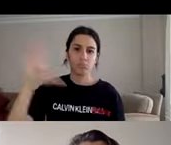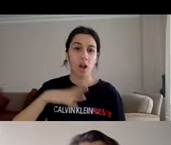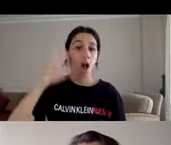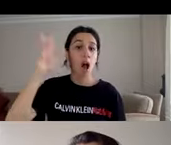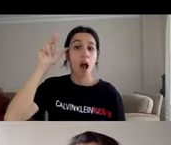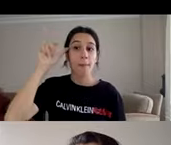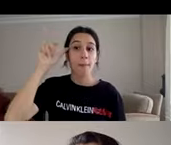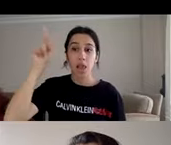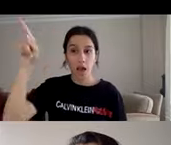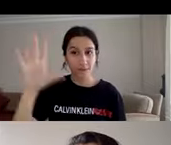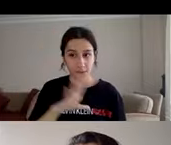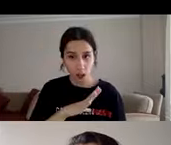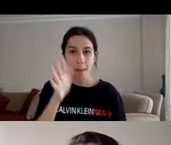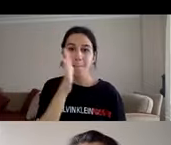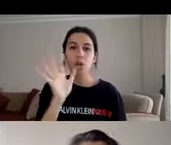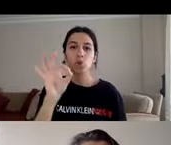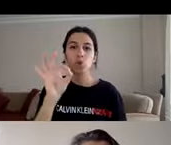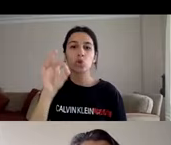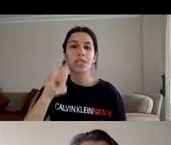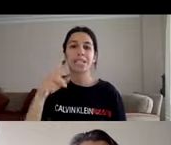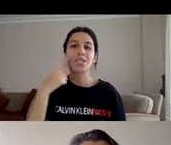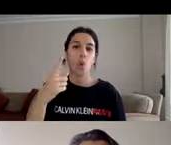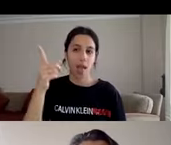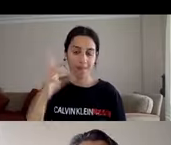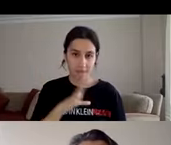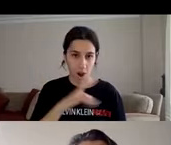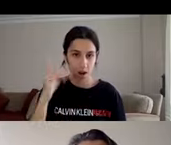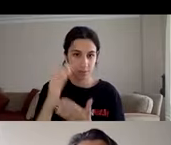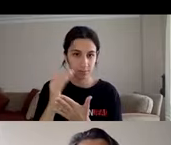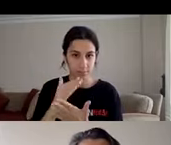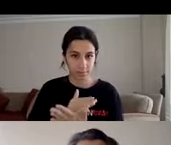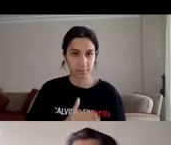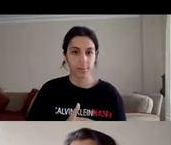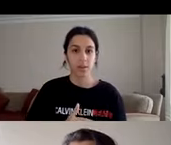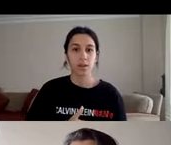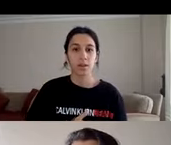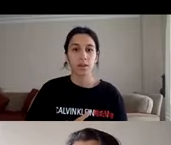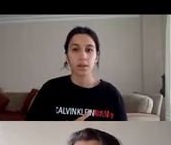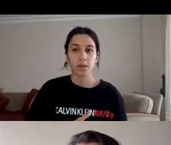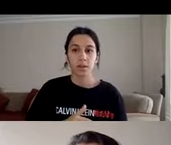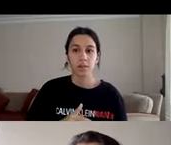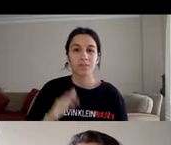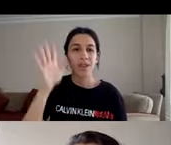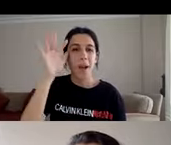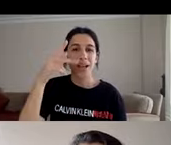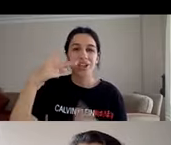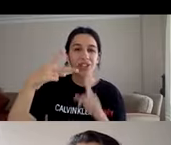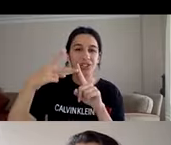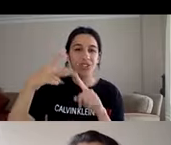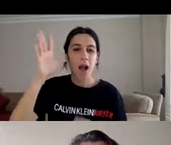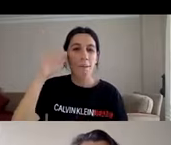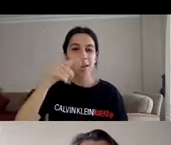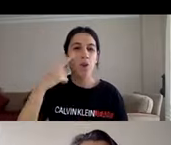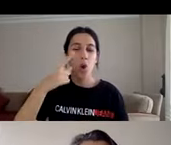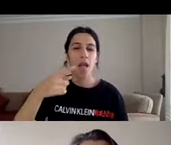meşhur Section 508, 508 nolu regülasyonu var. American Disabilities Act, ADA, ADA diye